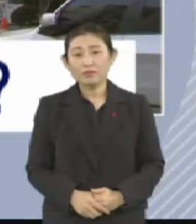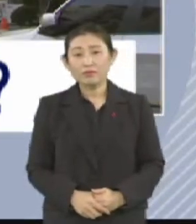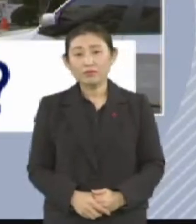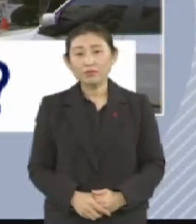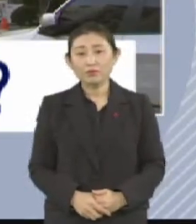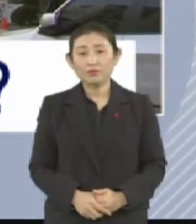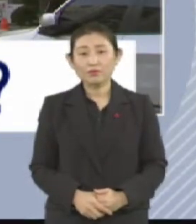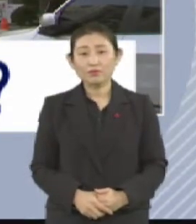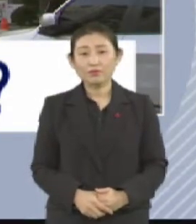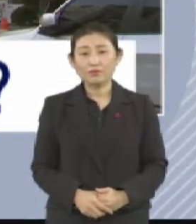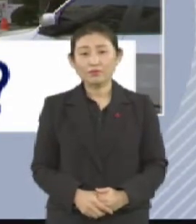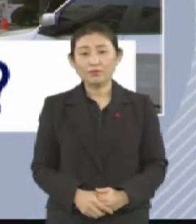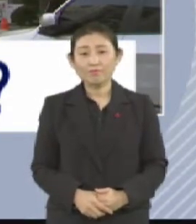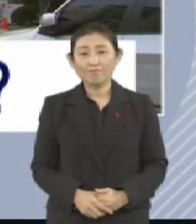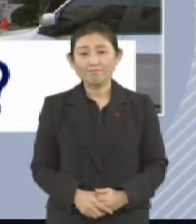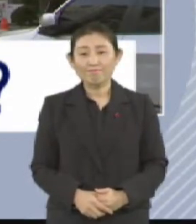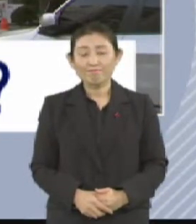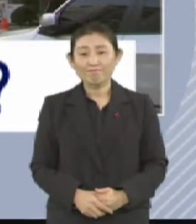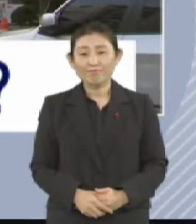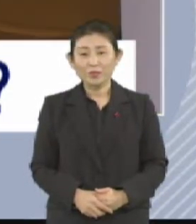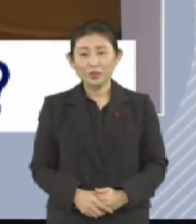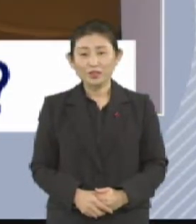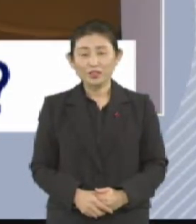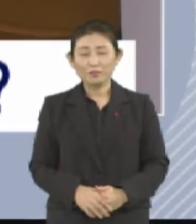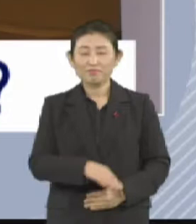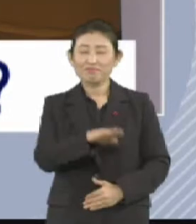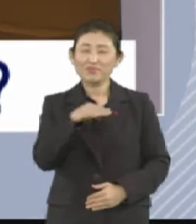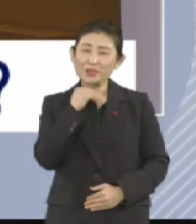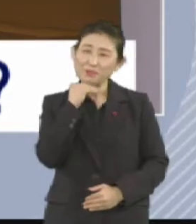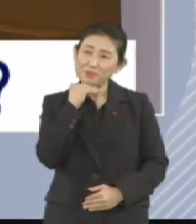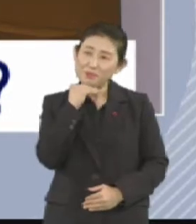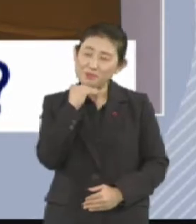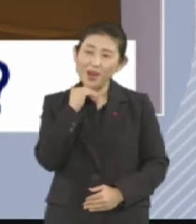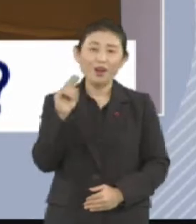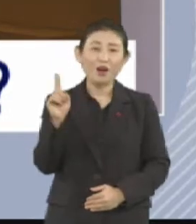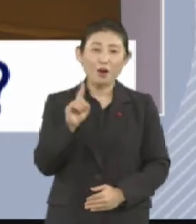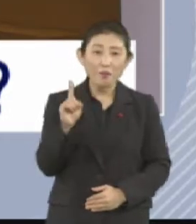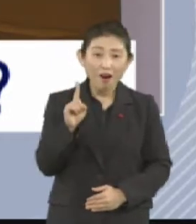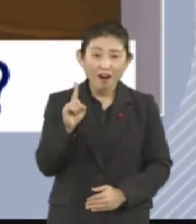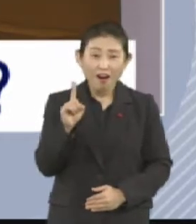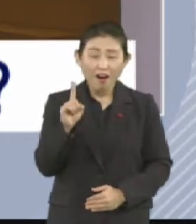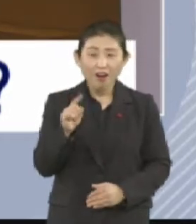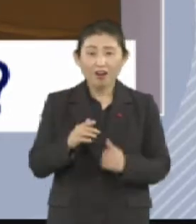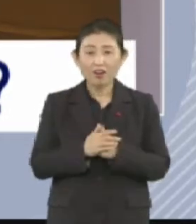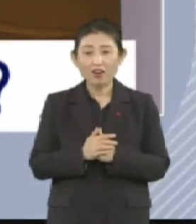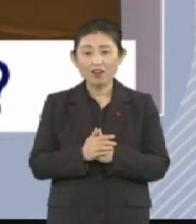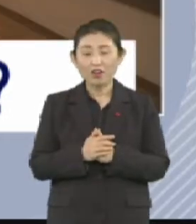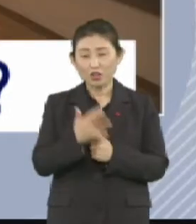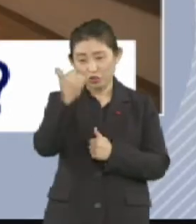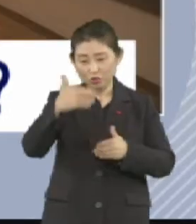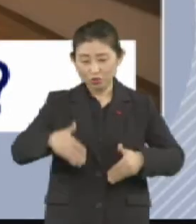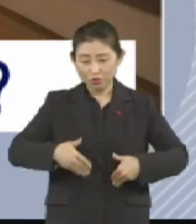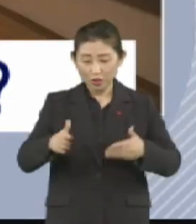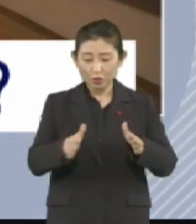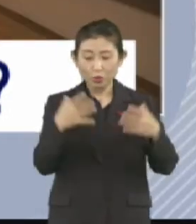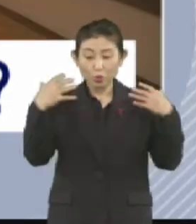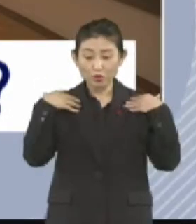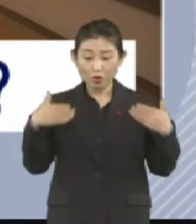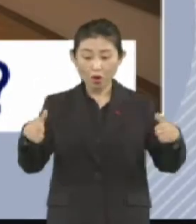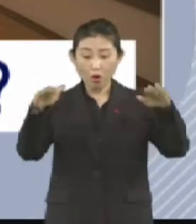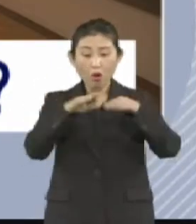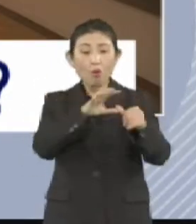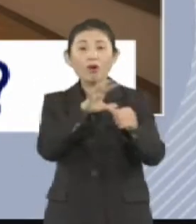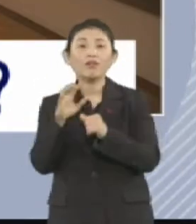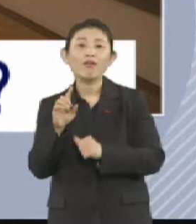또한 그동안 한참 논란이 됐던 오랫동안 지속됐던 지역의 문제가 구 충남 도청사를 어떻게